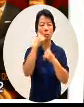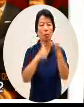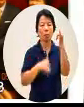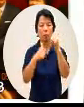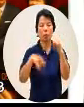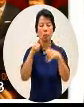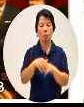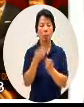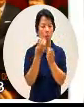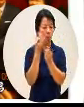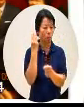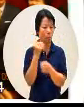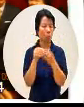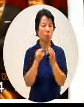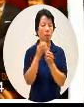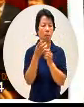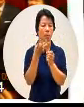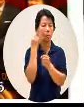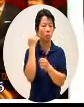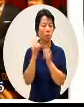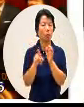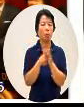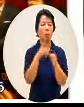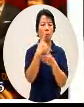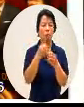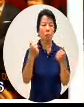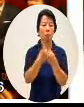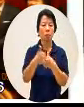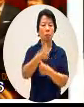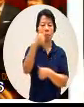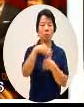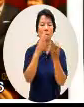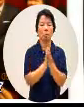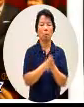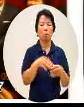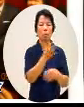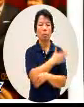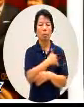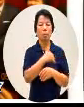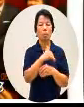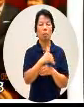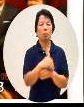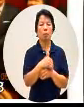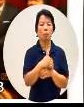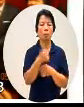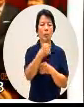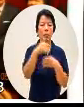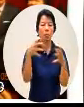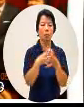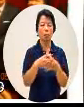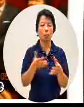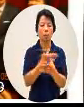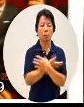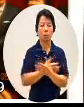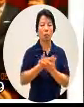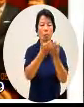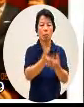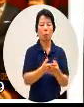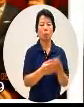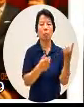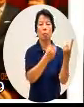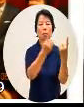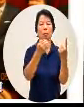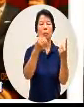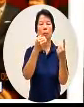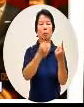前幾天議長跟陳田茂前議長頒獎給1947年